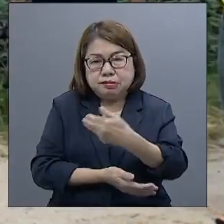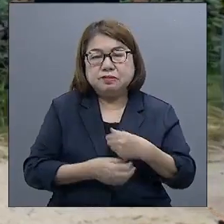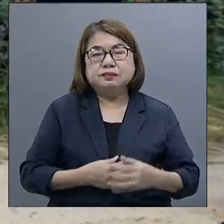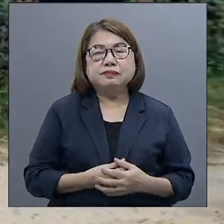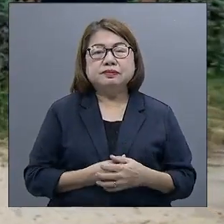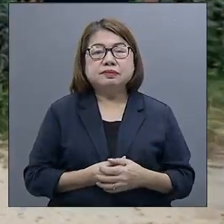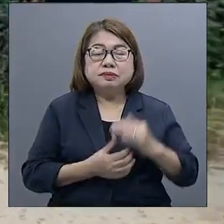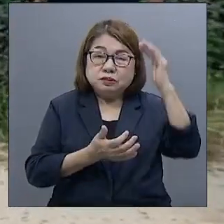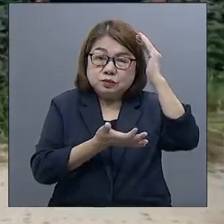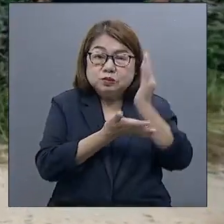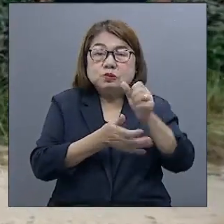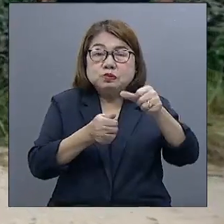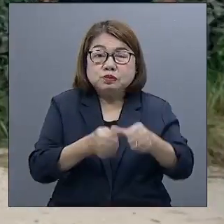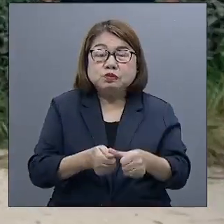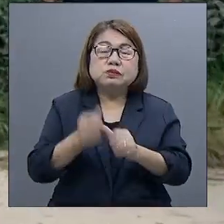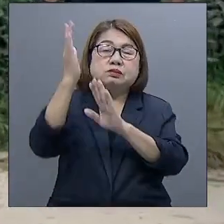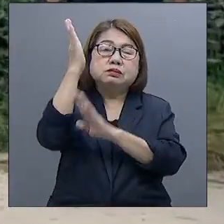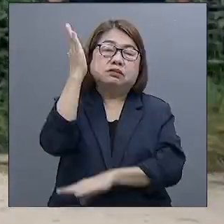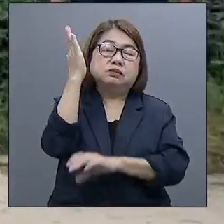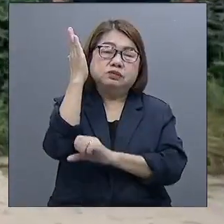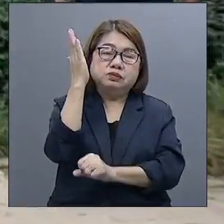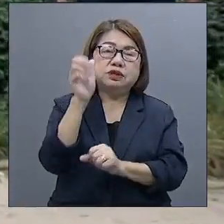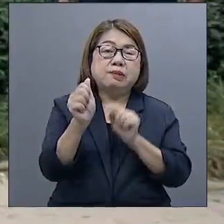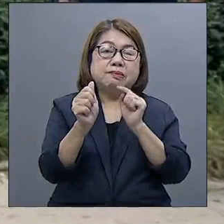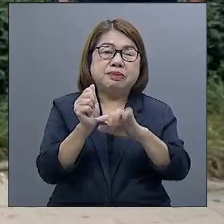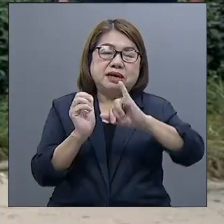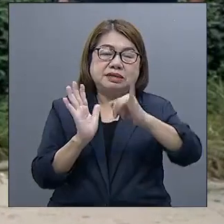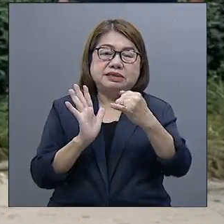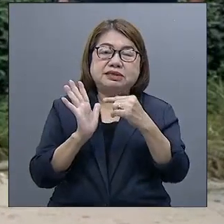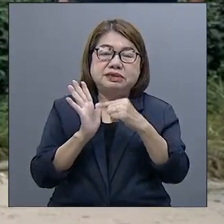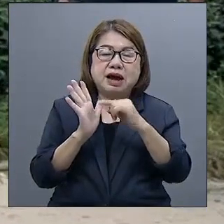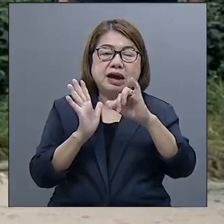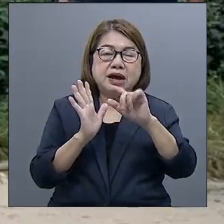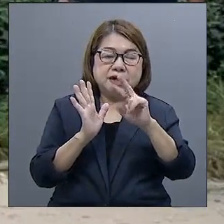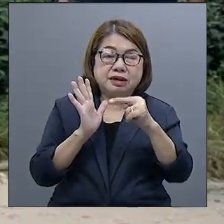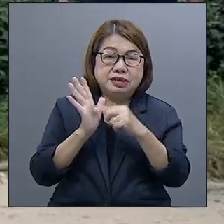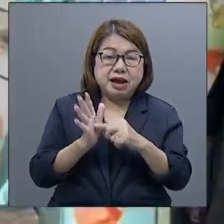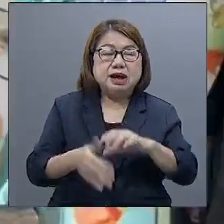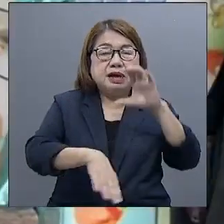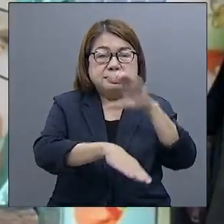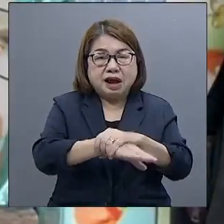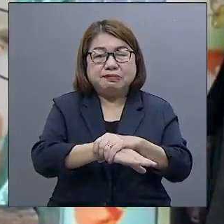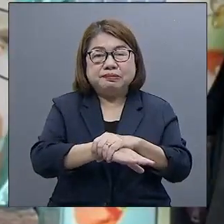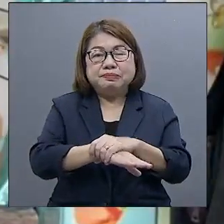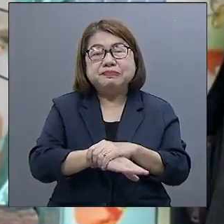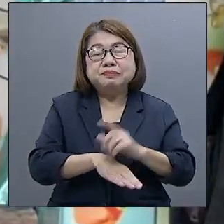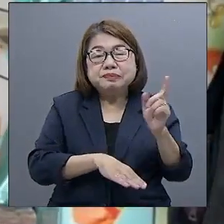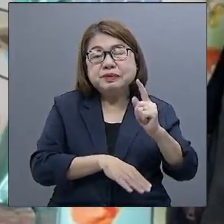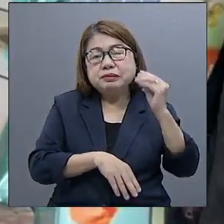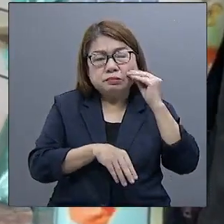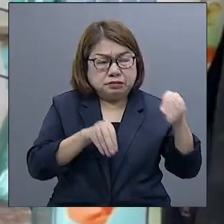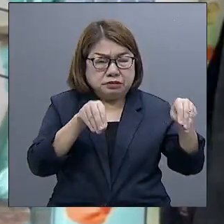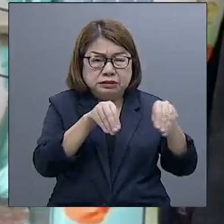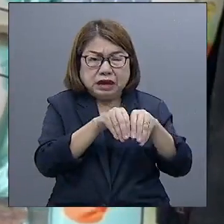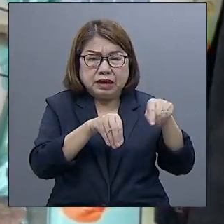ตำรวจสถานีภูธรจะนะจังหวัดสงขลาควบคุมตัวนายสายชลหลีกันชะซึ่งเป็นเพื่อนบ้านของผู้ปกครองที่เข้าร้อง